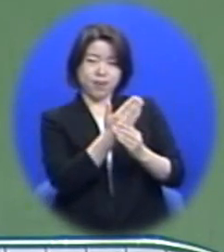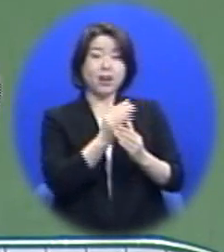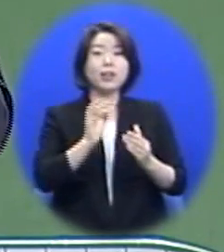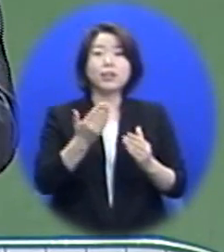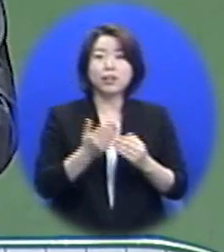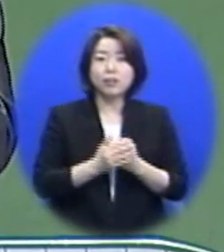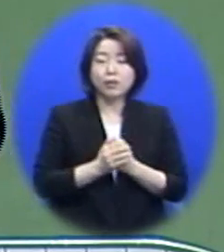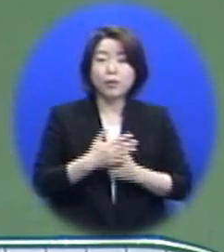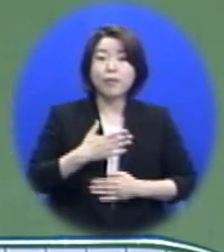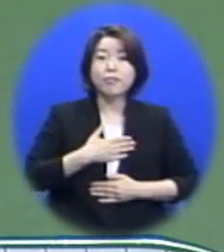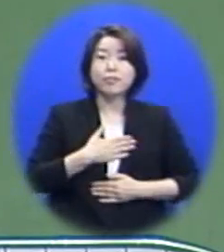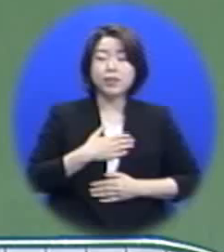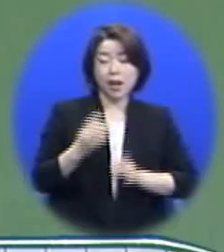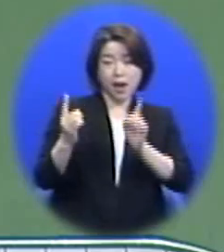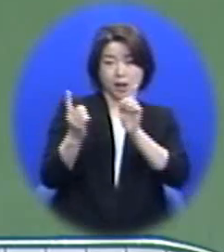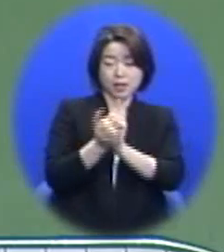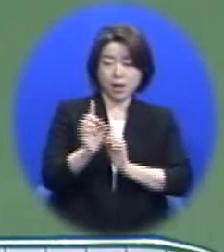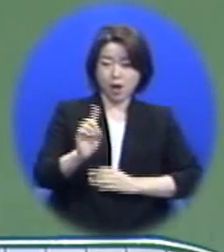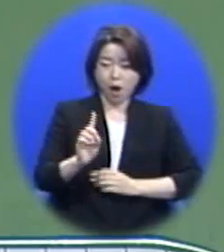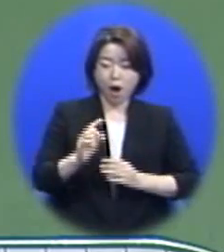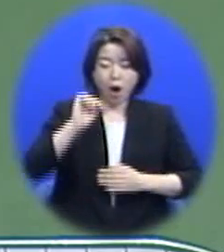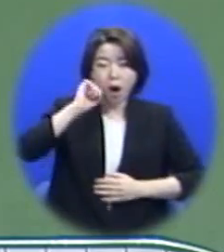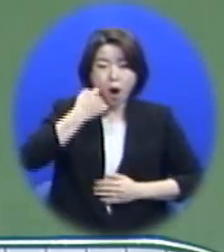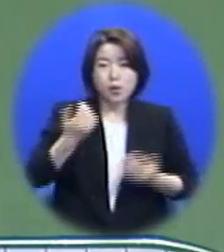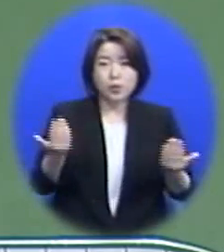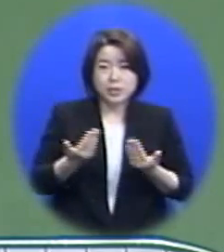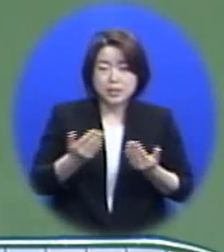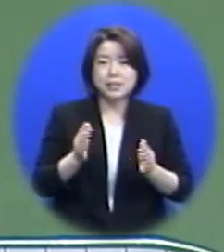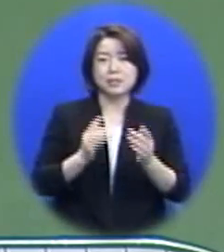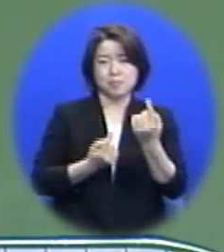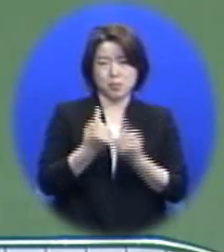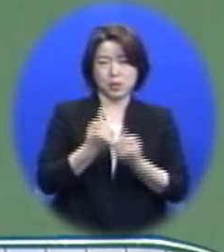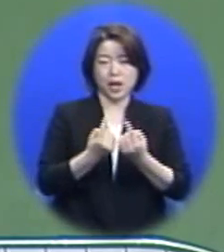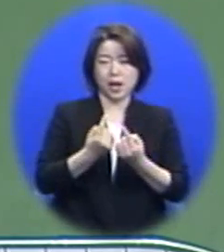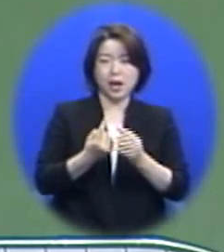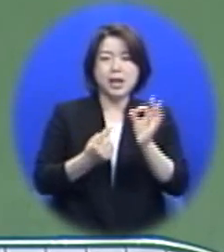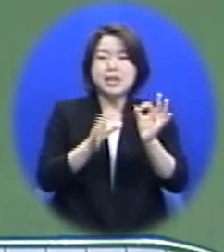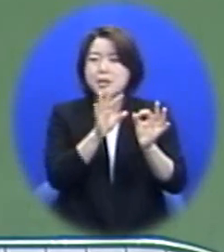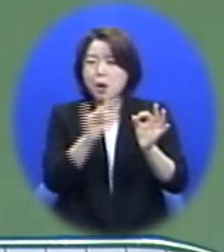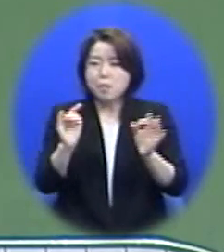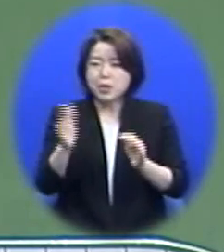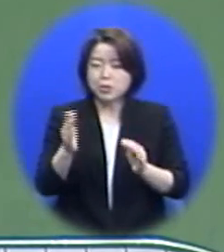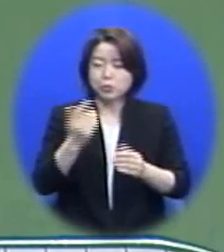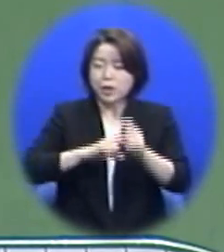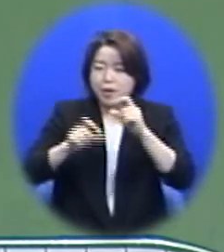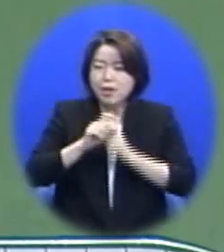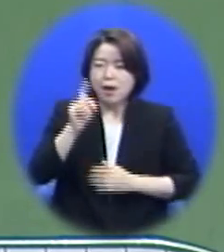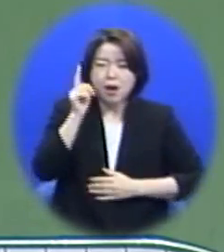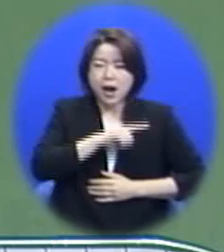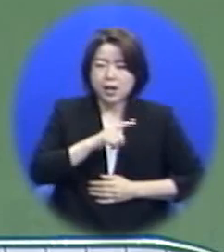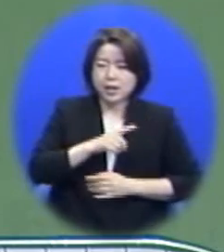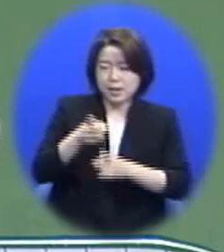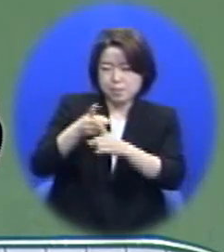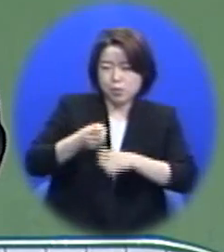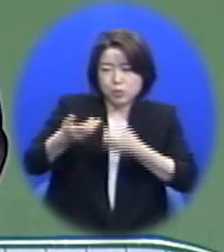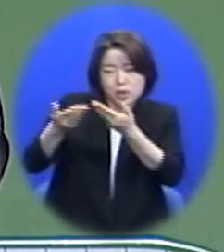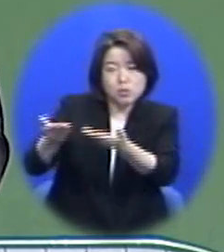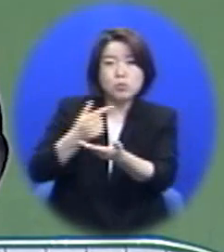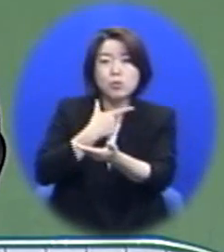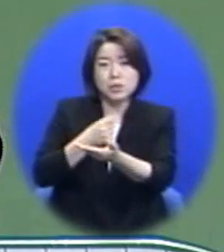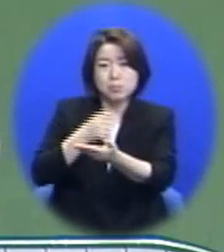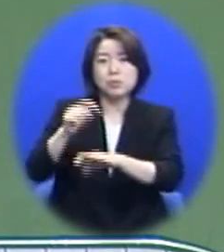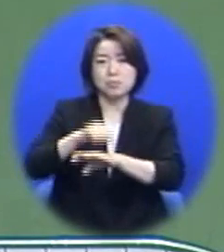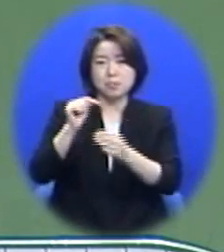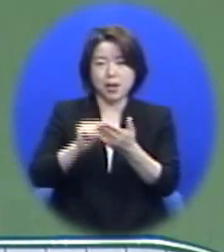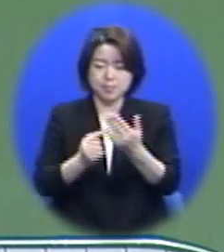내가 당한 어떤 어려운 일보다 나는 열배나 더 그 사람에게 악하게 대해주고 싶은 마음이 우리 속에도